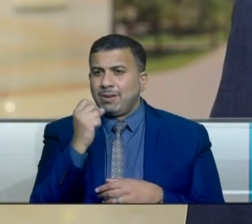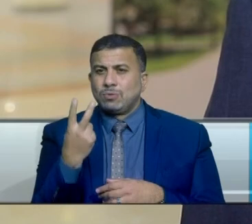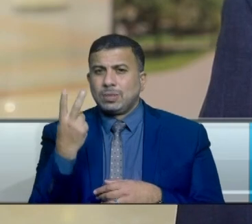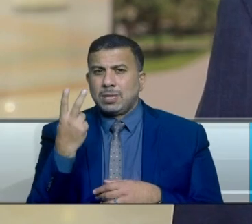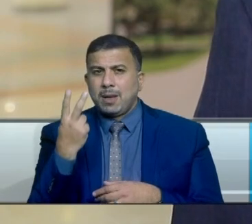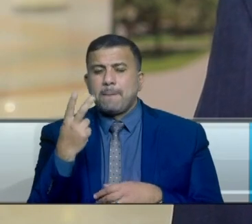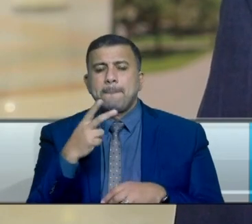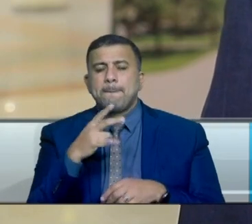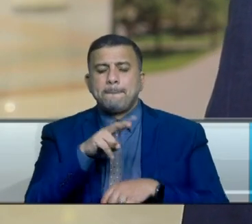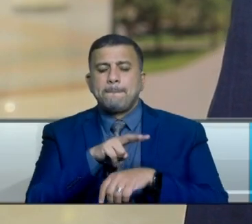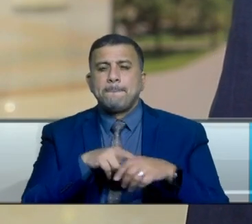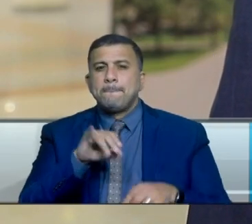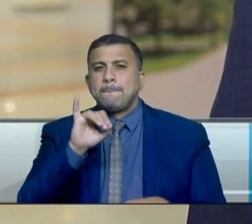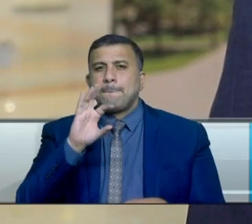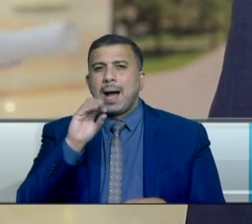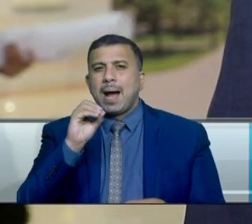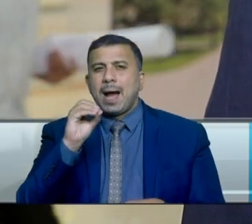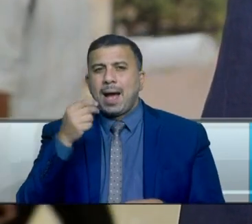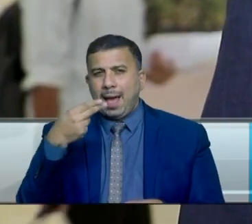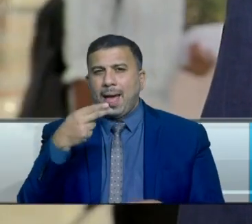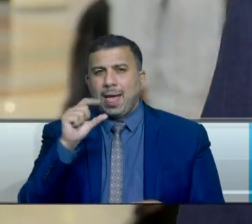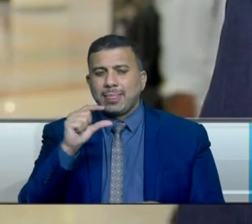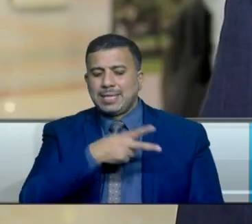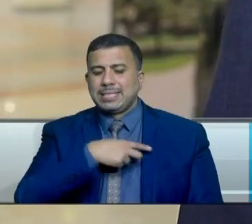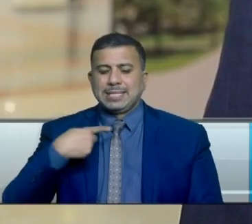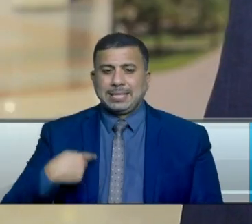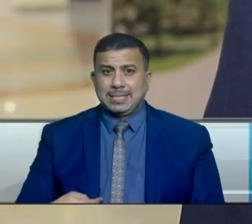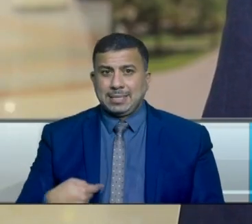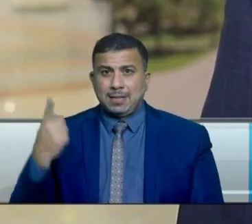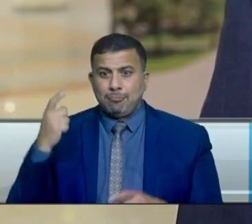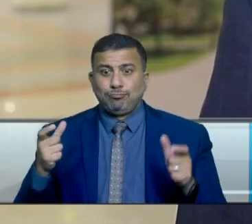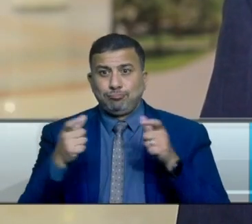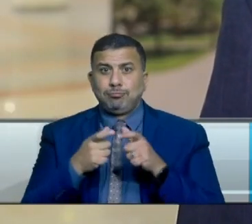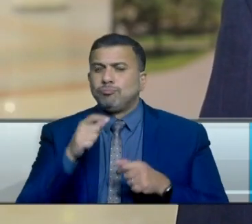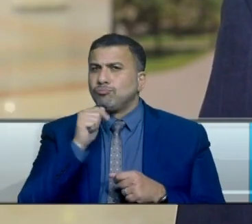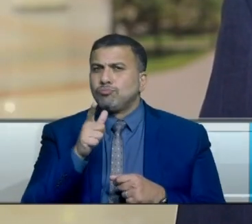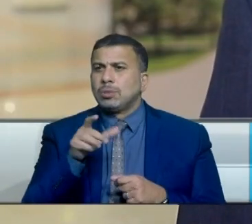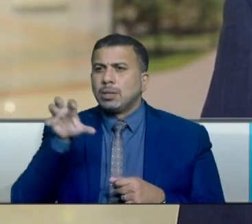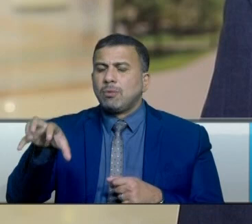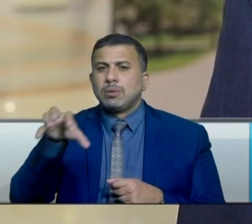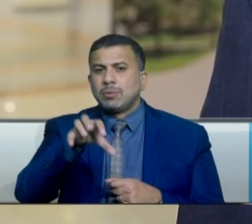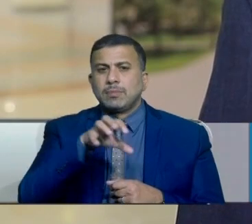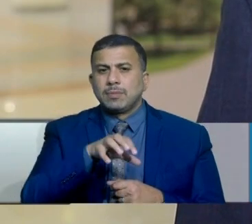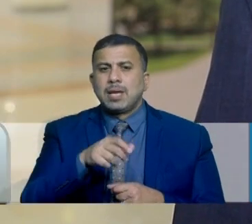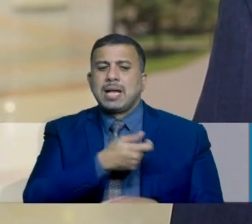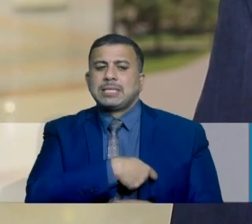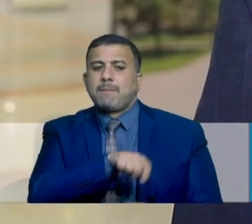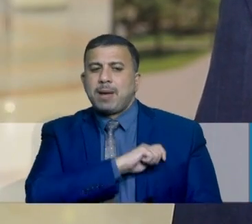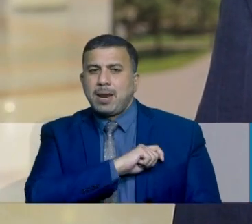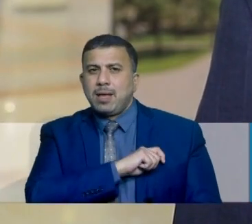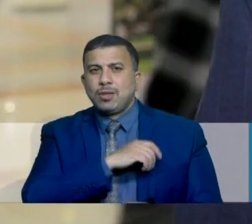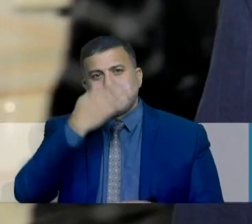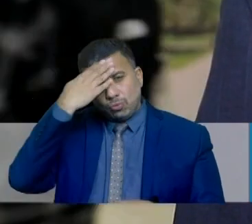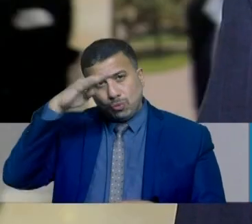في معهد هاربن للتكنولوجيا في الصين وبعدين انعقد في عده دول بما فيهم اسبانيا